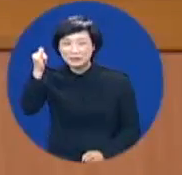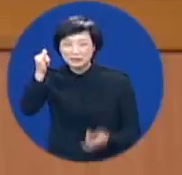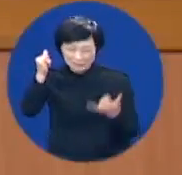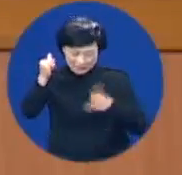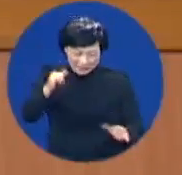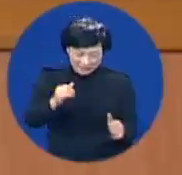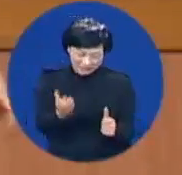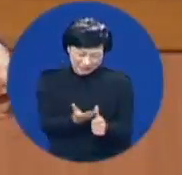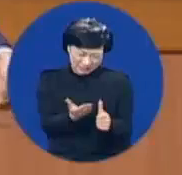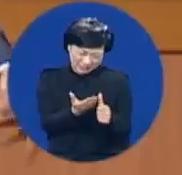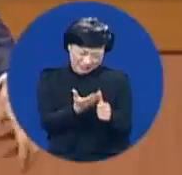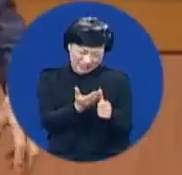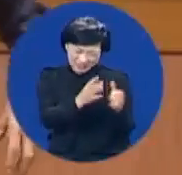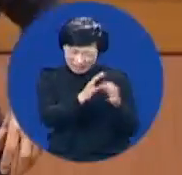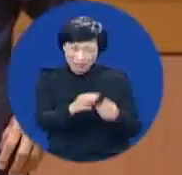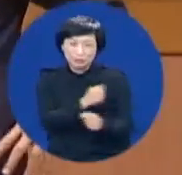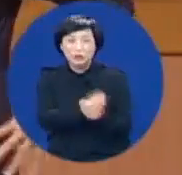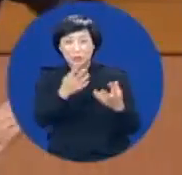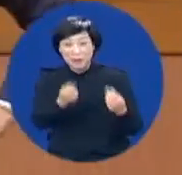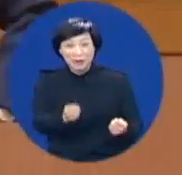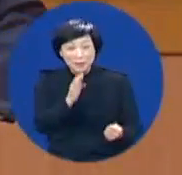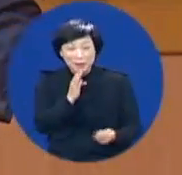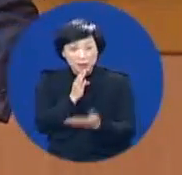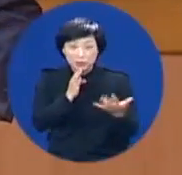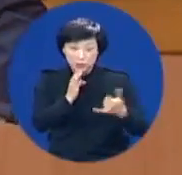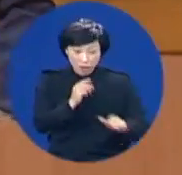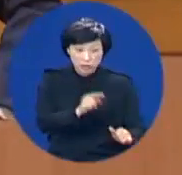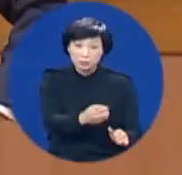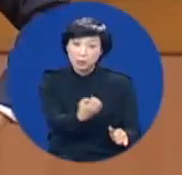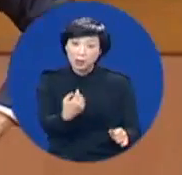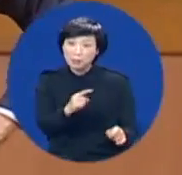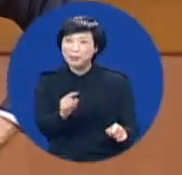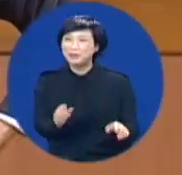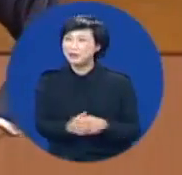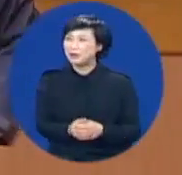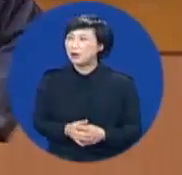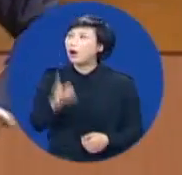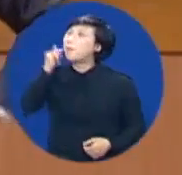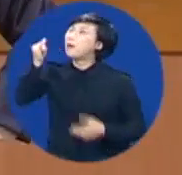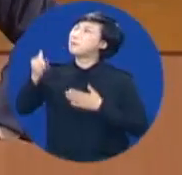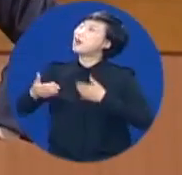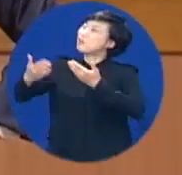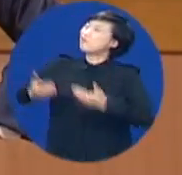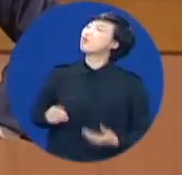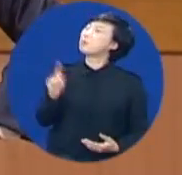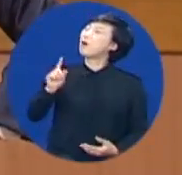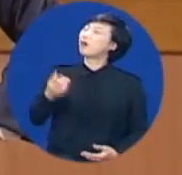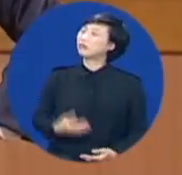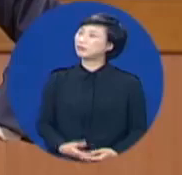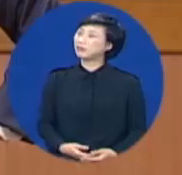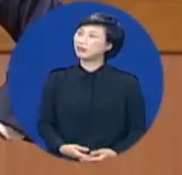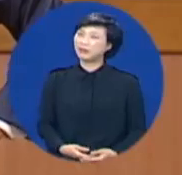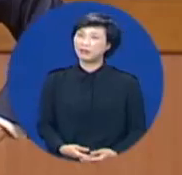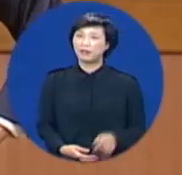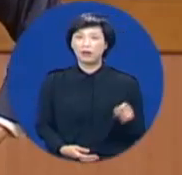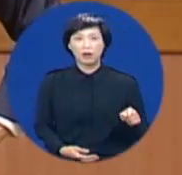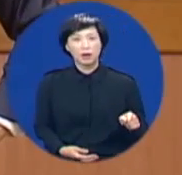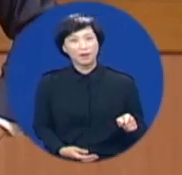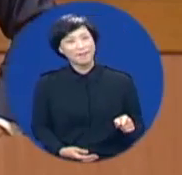다 쏟아붓죠. 자식들이 뭐라고 합니까? 엄마 아빠가 나에게 못 해준 거 있어요?